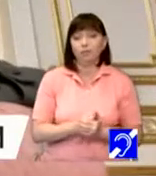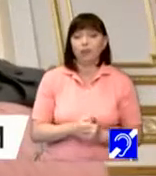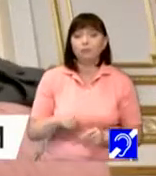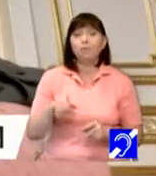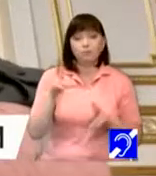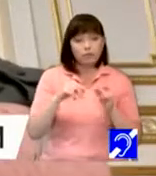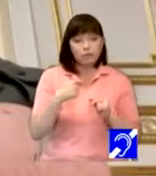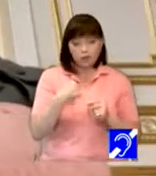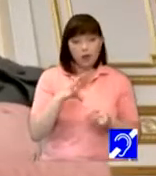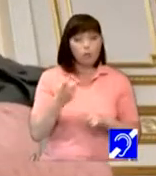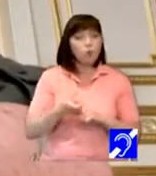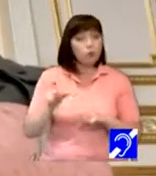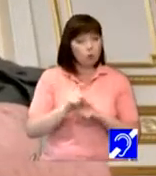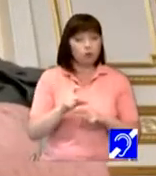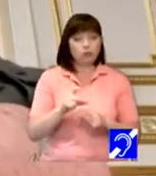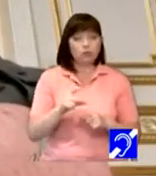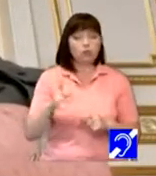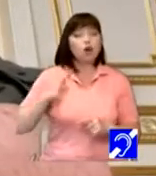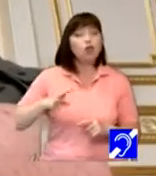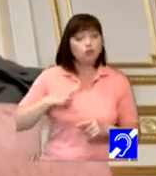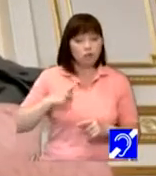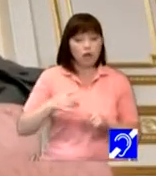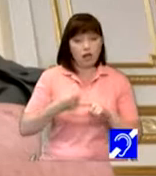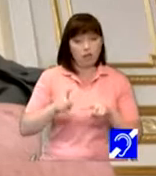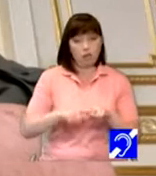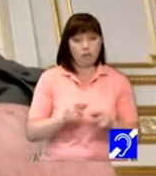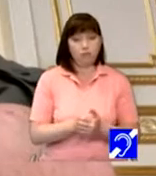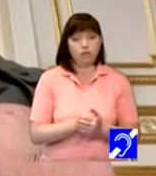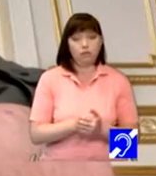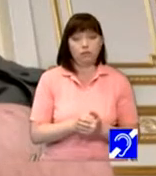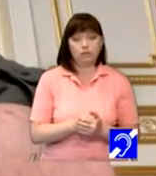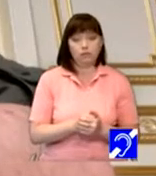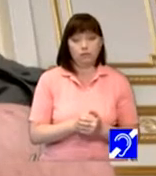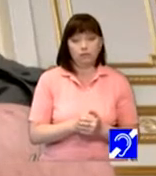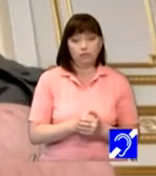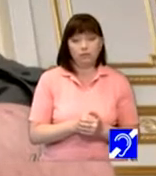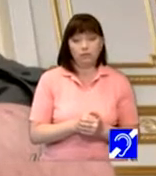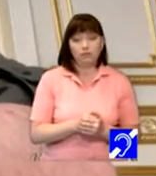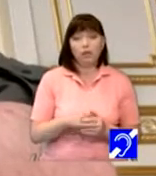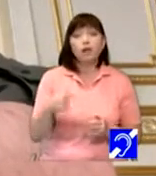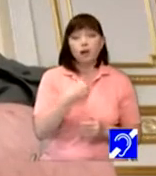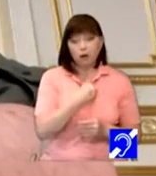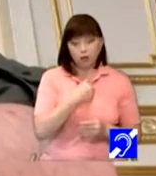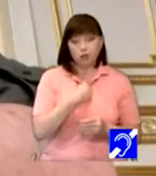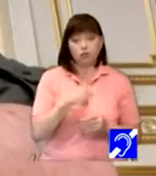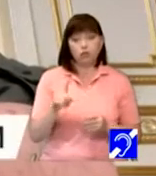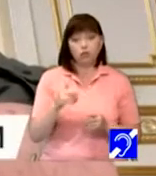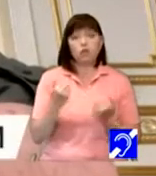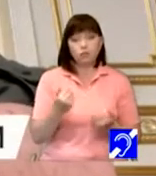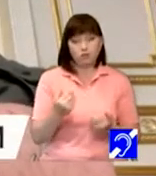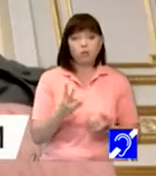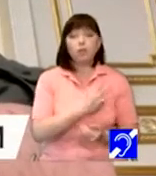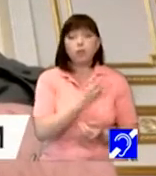був максимально корисним для України на багатьох напрямках. І хочу також сьогодні